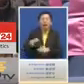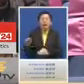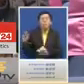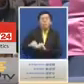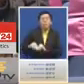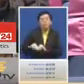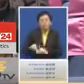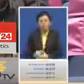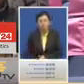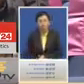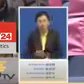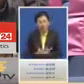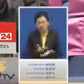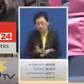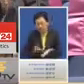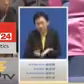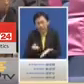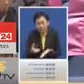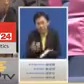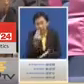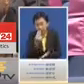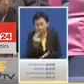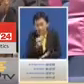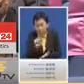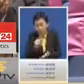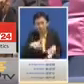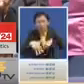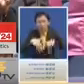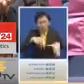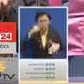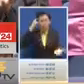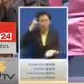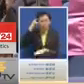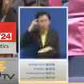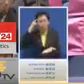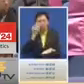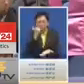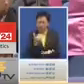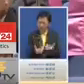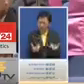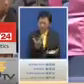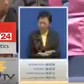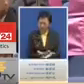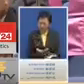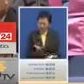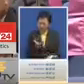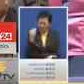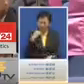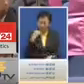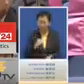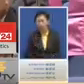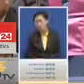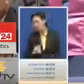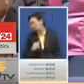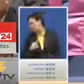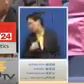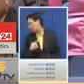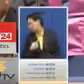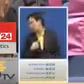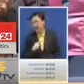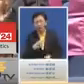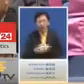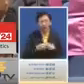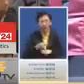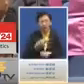ครับเราไปเจอที่ไหนครับเราก็ชาวบ้านรู้อย่างเดียวทำไมของมันแพงขึ้นทุกวันโอ้ยจะตายแล้ววันนี้แม่ค้าแ